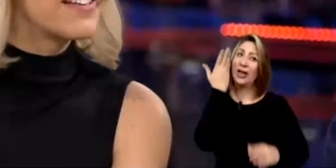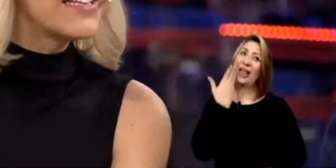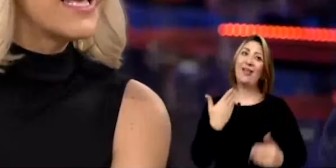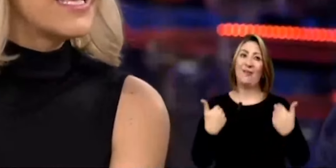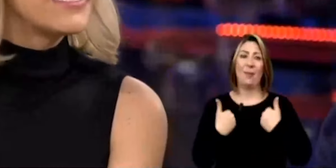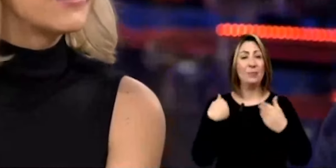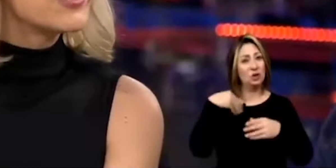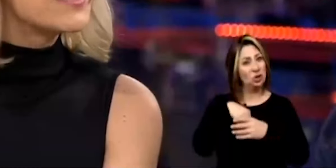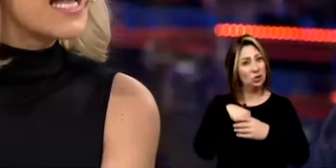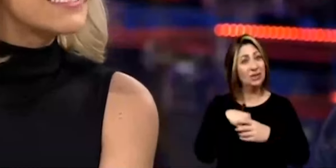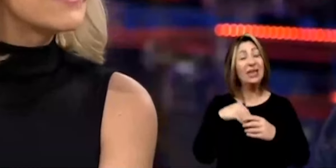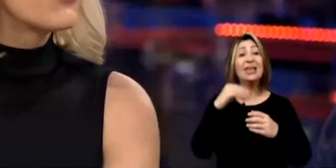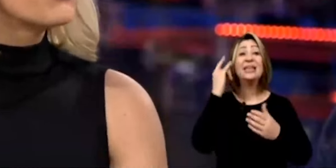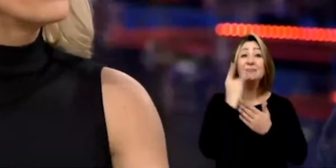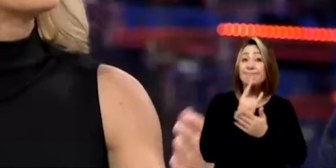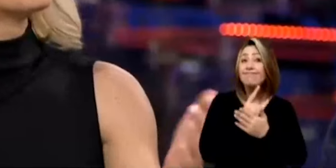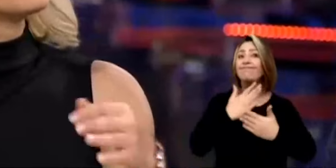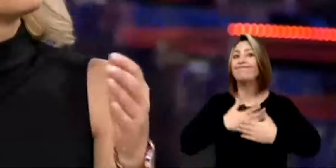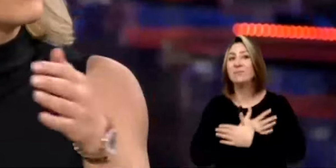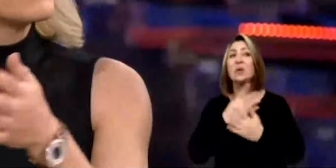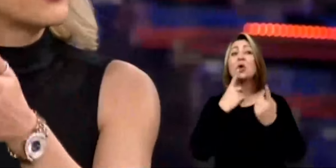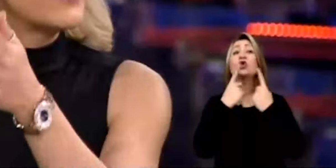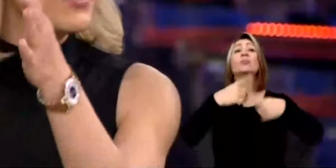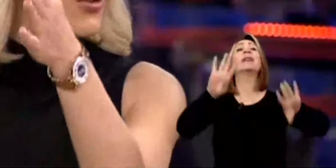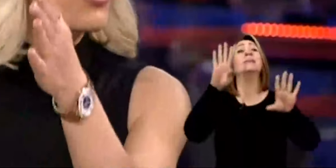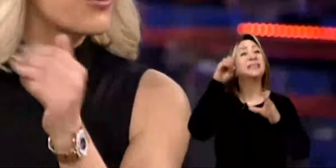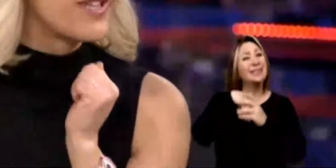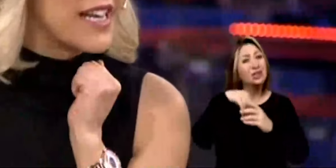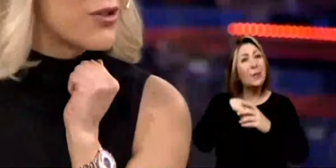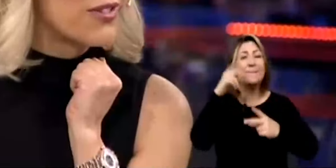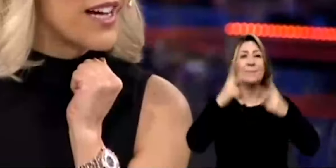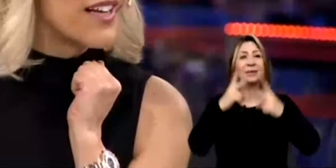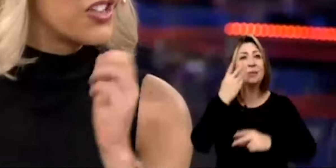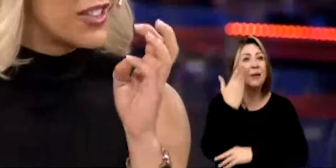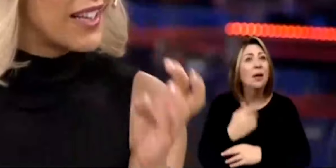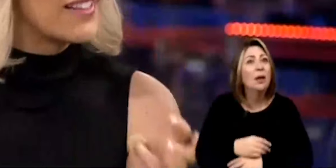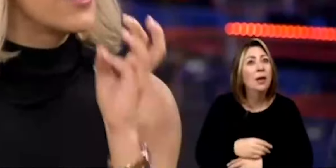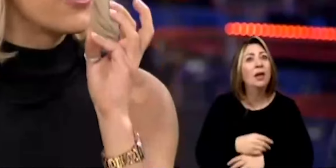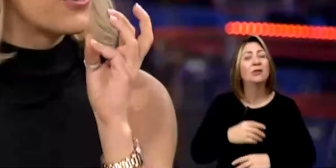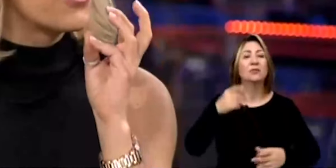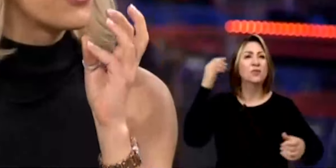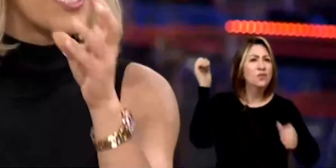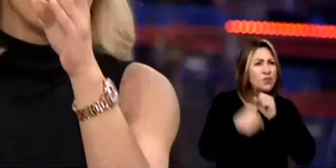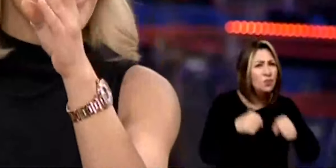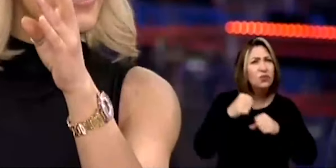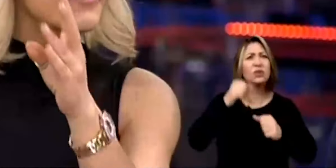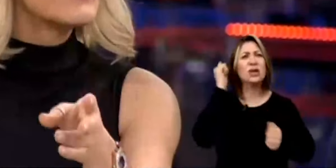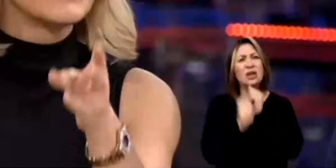keyif zaten. Cinselliği konuşmadığımız için bazı şeyleri görüyoruz televizyonlarda. Şiddetleri